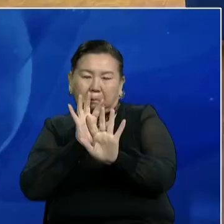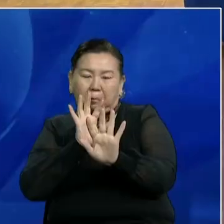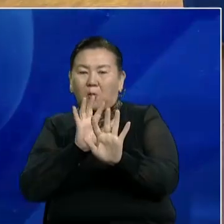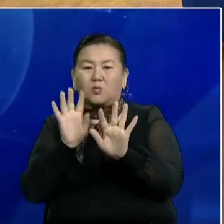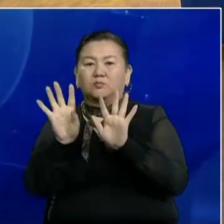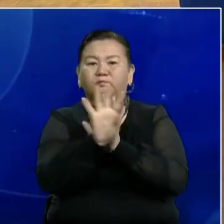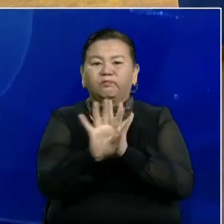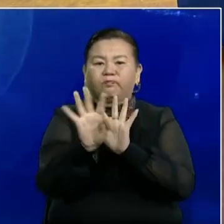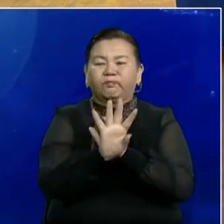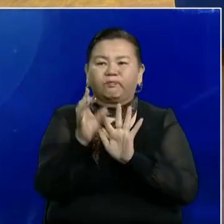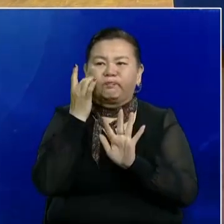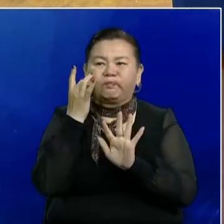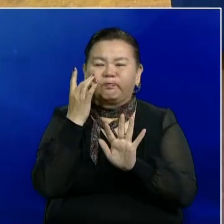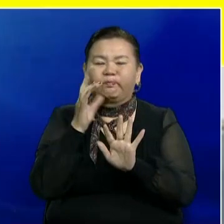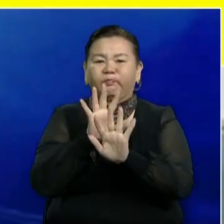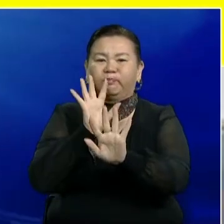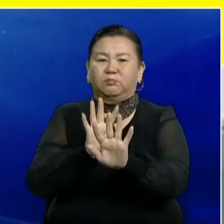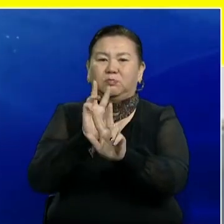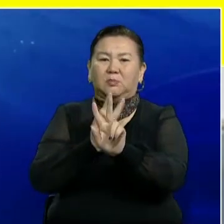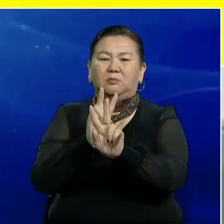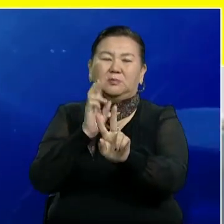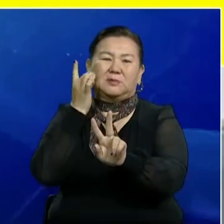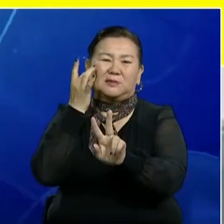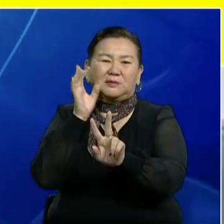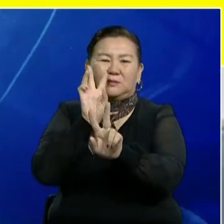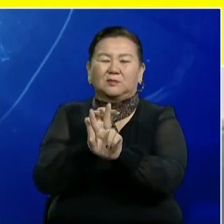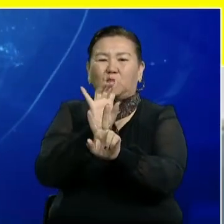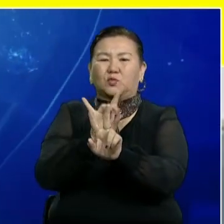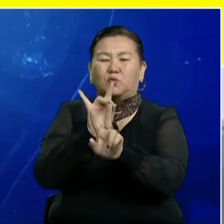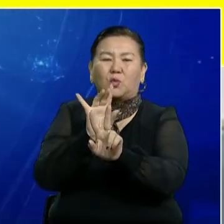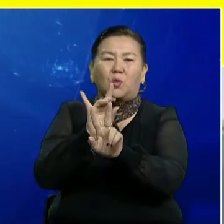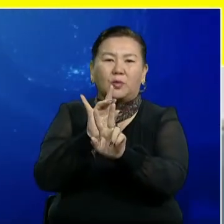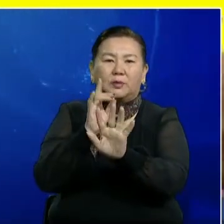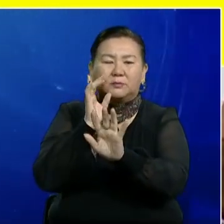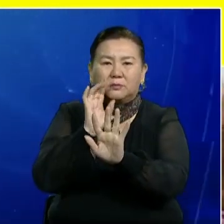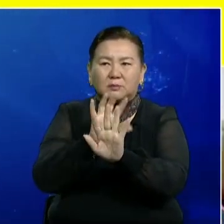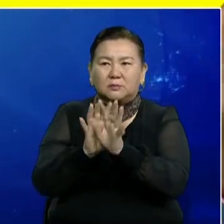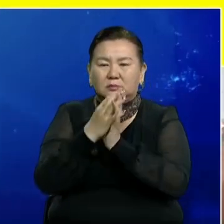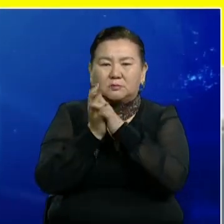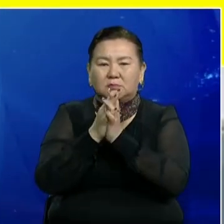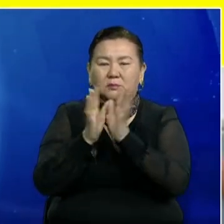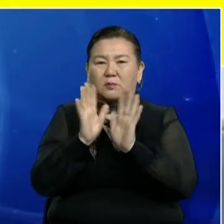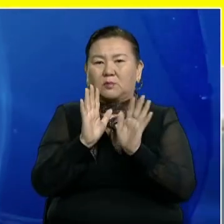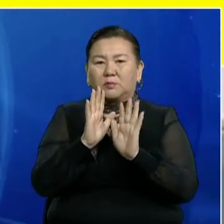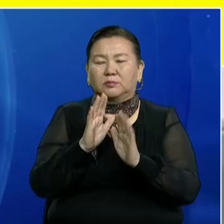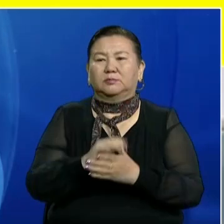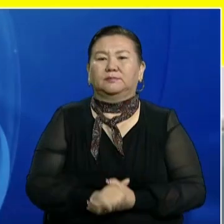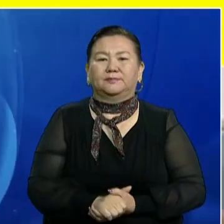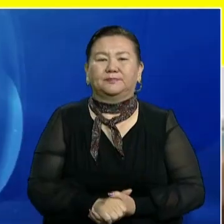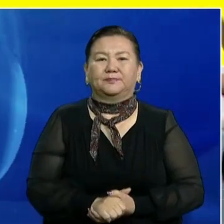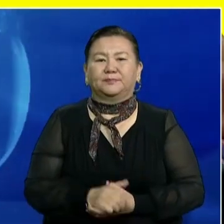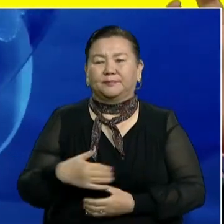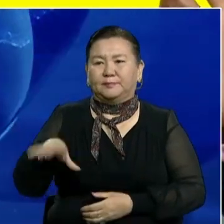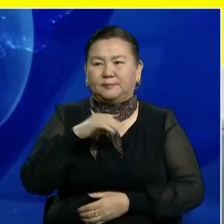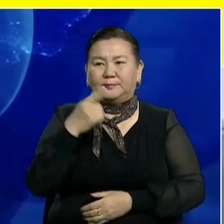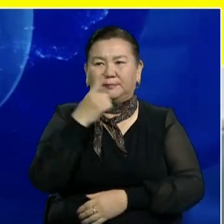уурчлуулсан. Хамгийн хайн очоо суучдаг гэсэн. Ингээд хамгийн хайн очоод уцгаас уу, тий. Тэгээд энэ дээр бол яг ингээд тэмүүл одоо ондол бид гурав нэг анги. Тэгээд